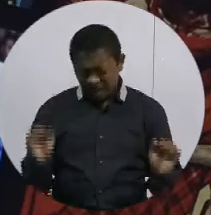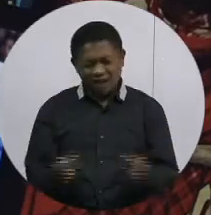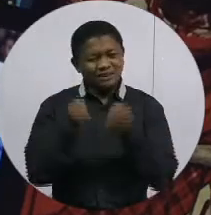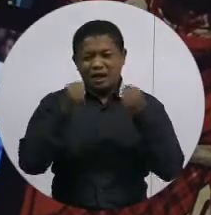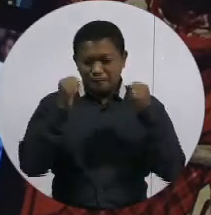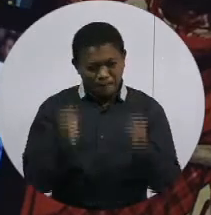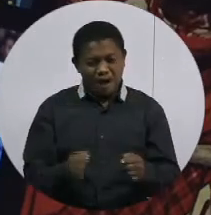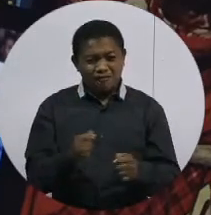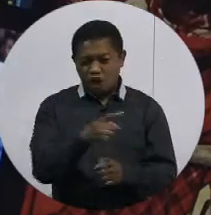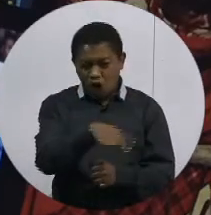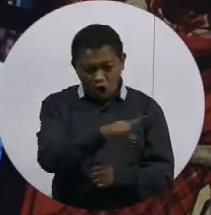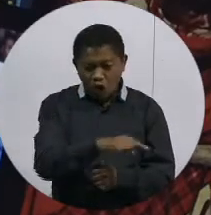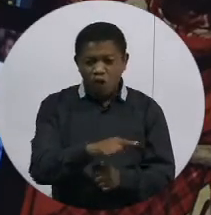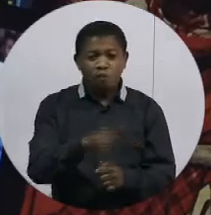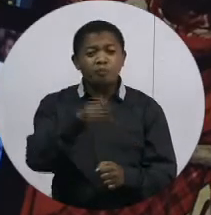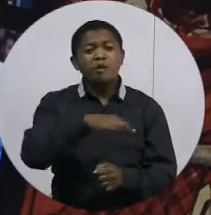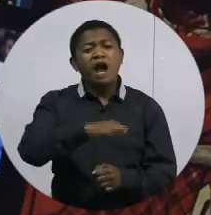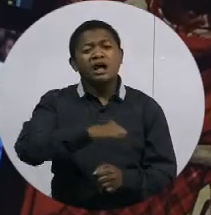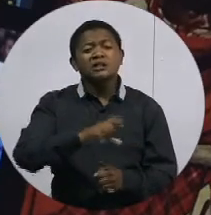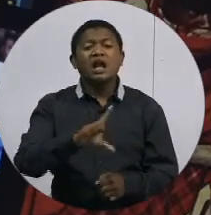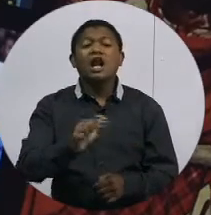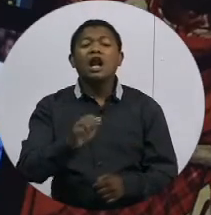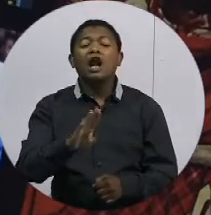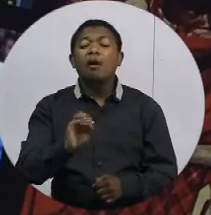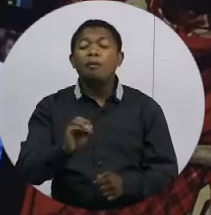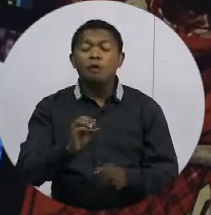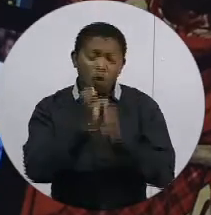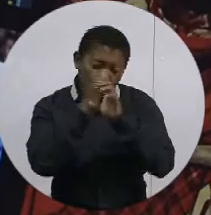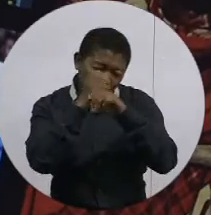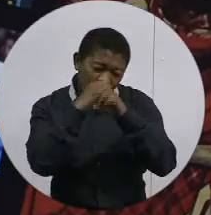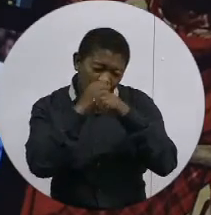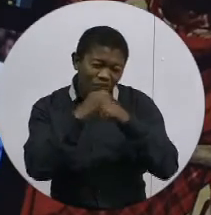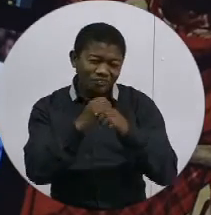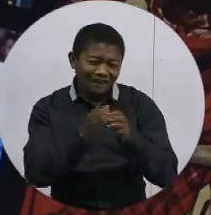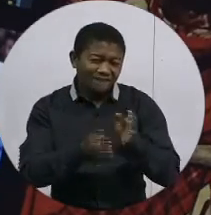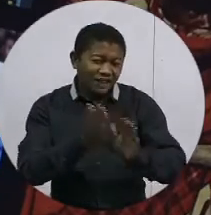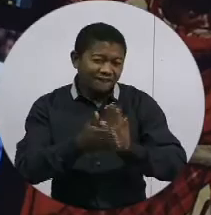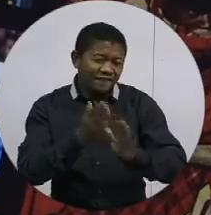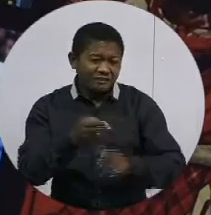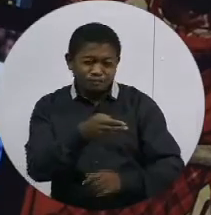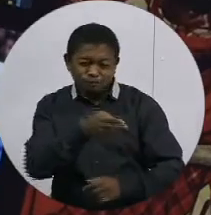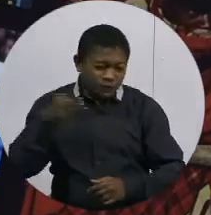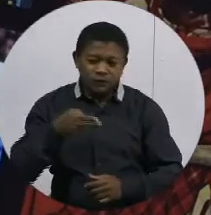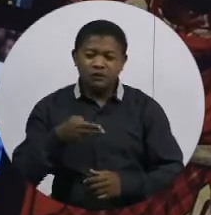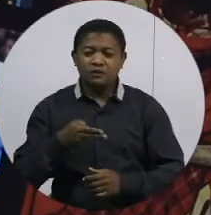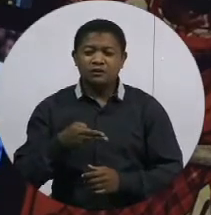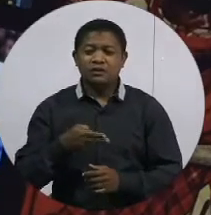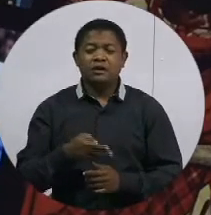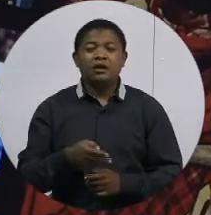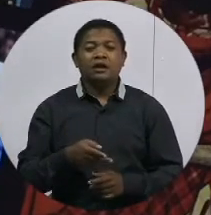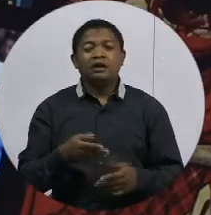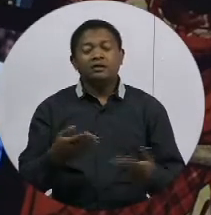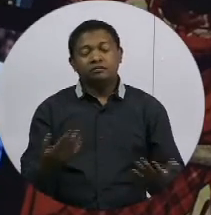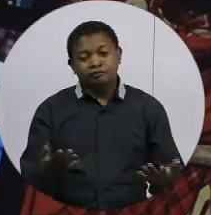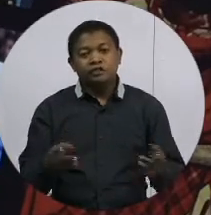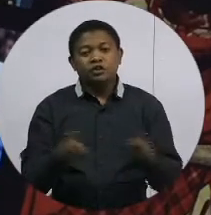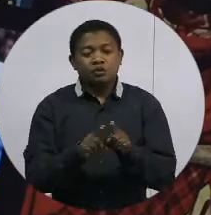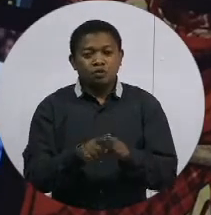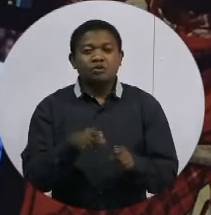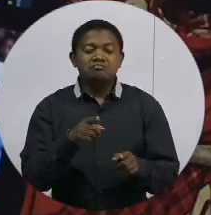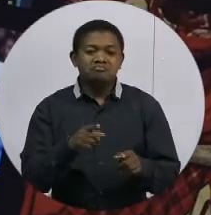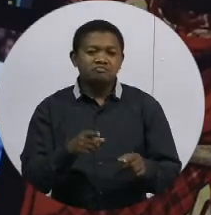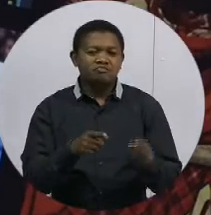ataon'ireo mpiasan'ny laboratoara ireo manenjika an'izay atao hoe famakinan'ireo singa mba